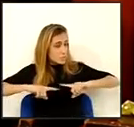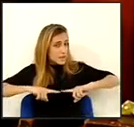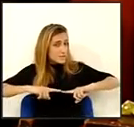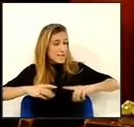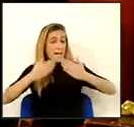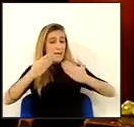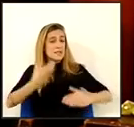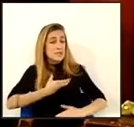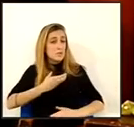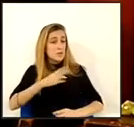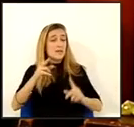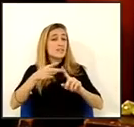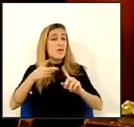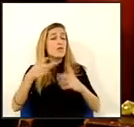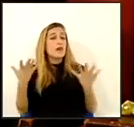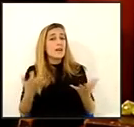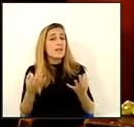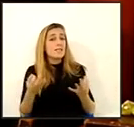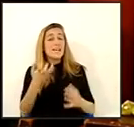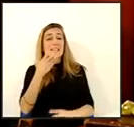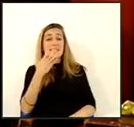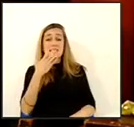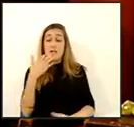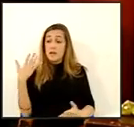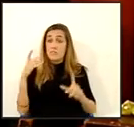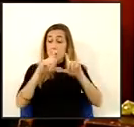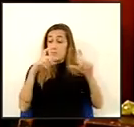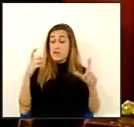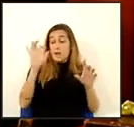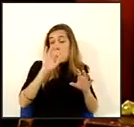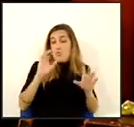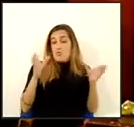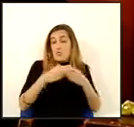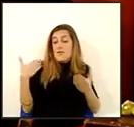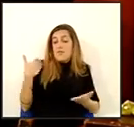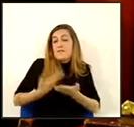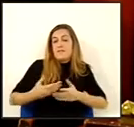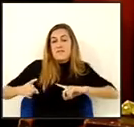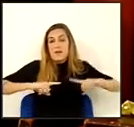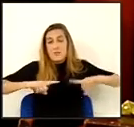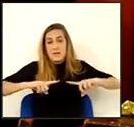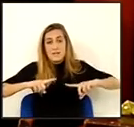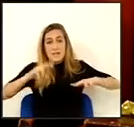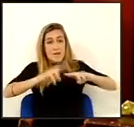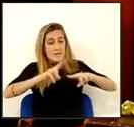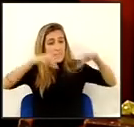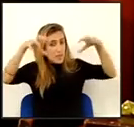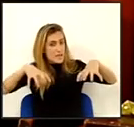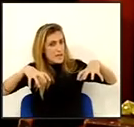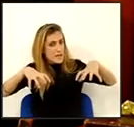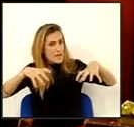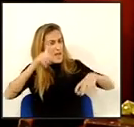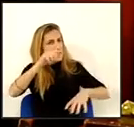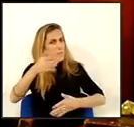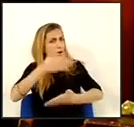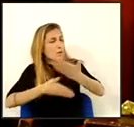l'Ajuntament i la segona pregunta és si els que fins ara estaven organitzant la Fèria d'Abril doncs també hi